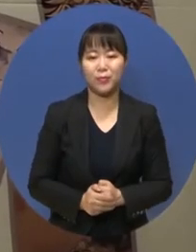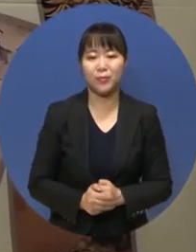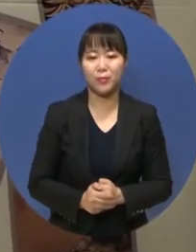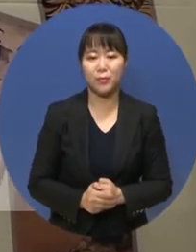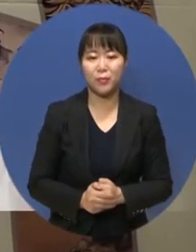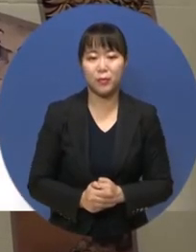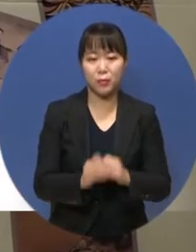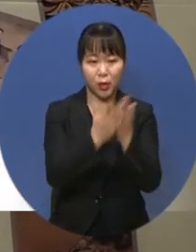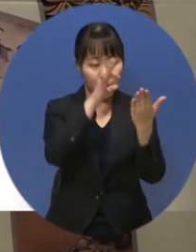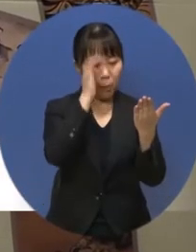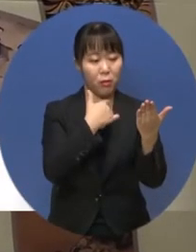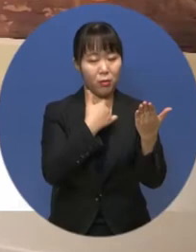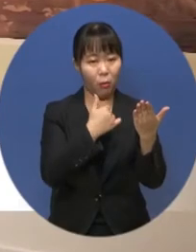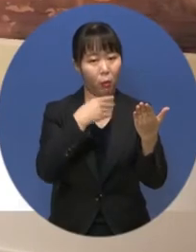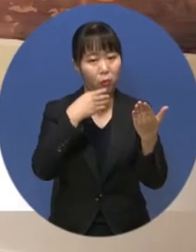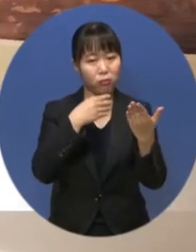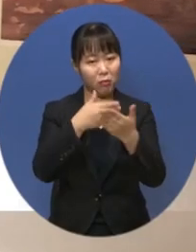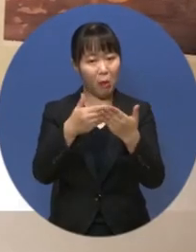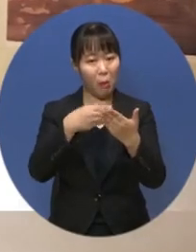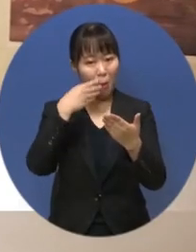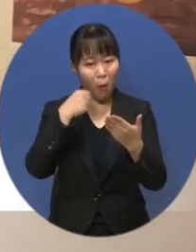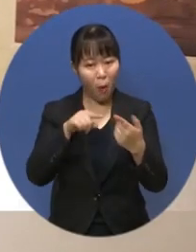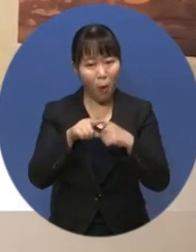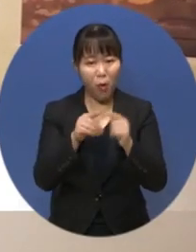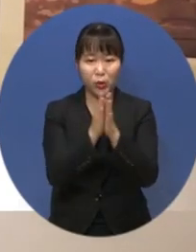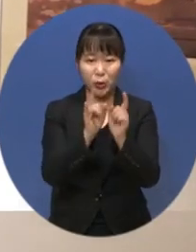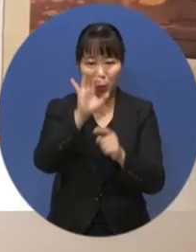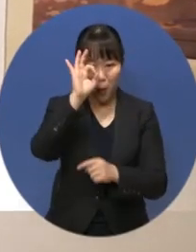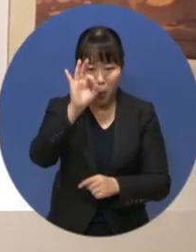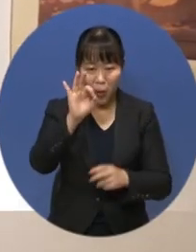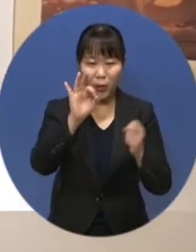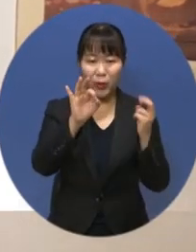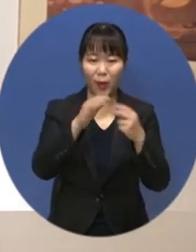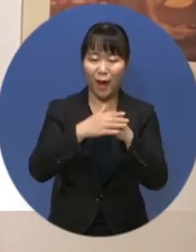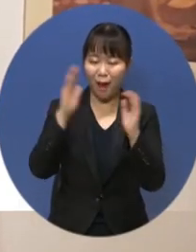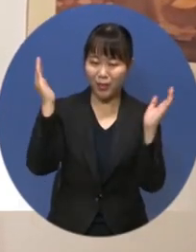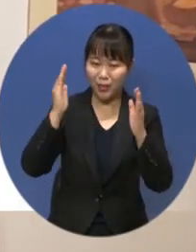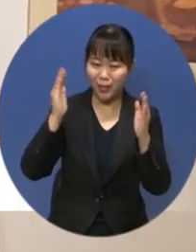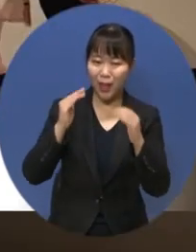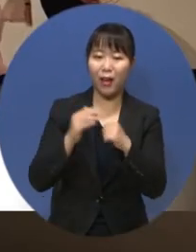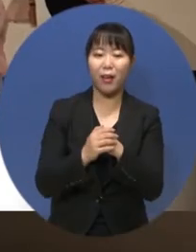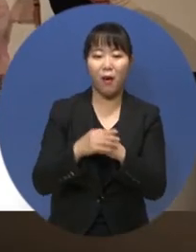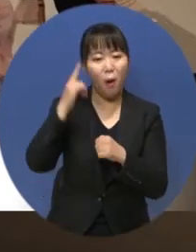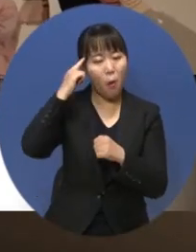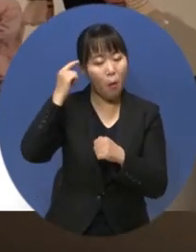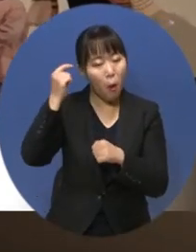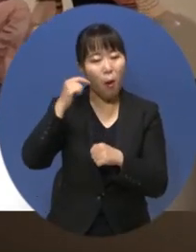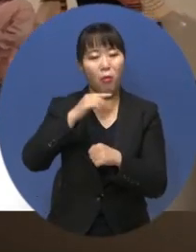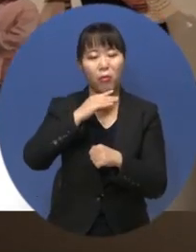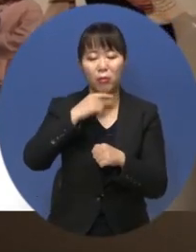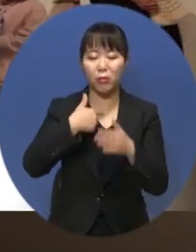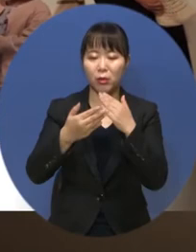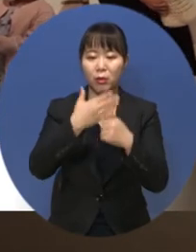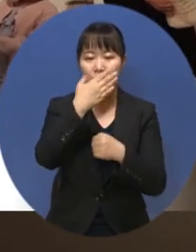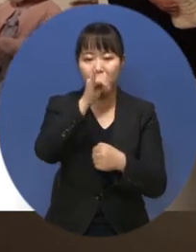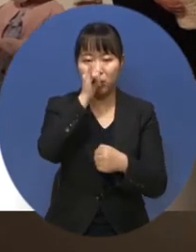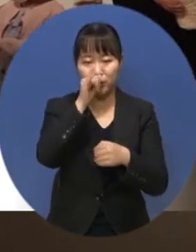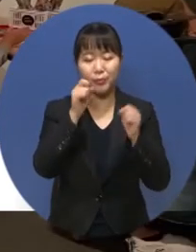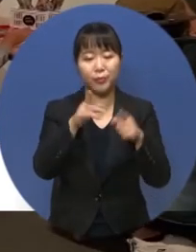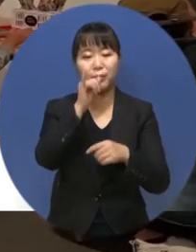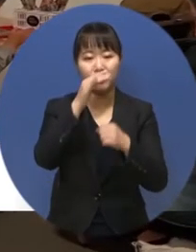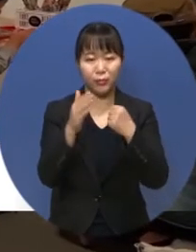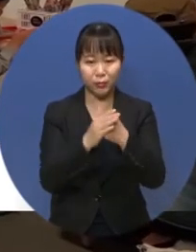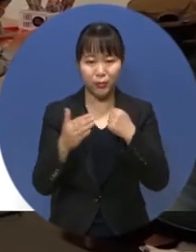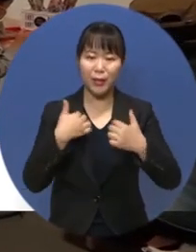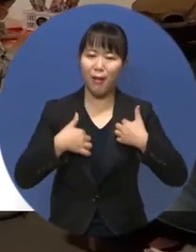교과서에서 봤던 익숙한 작품들을 직접 만나면서 학생들에게 창의적 체험을 할 수 있는 기회도 제공돼